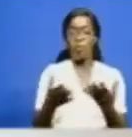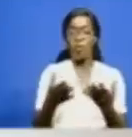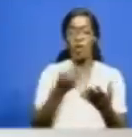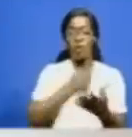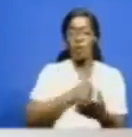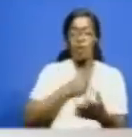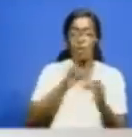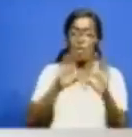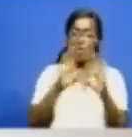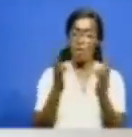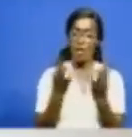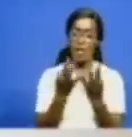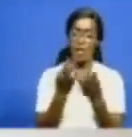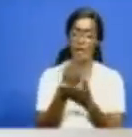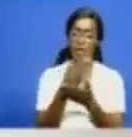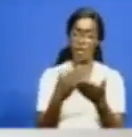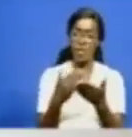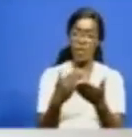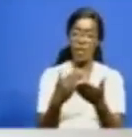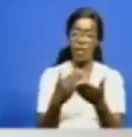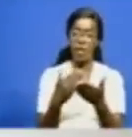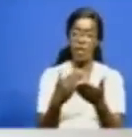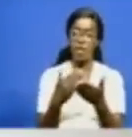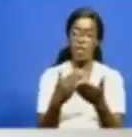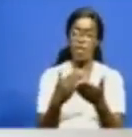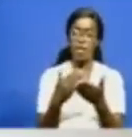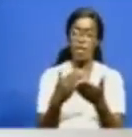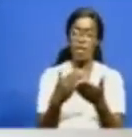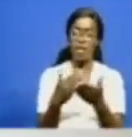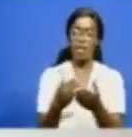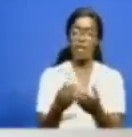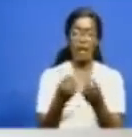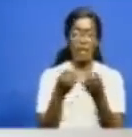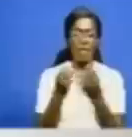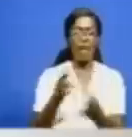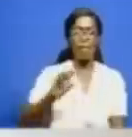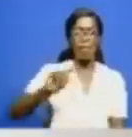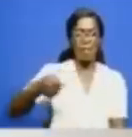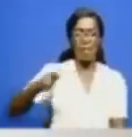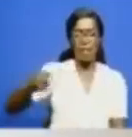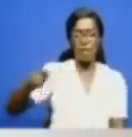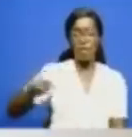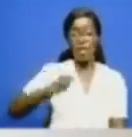rambirambi kwa familia kwa niaba ya mamilioni ya Wakenya